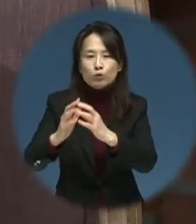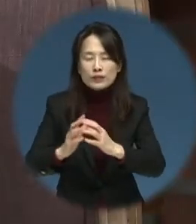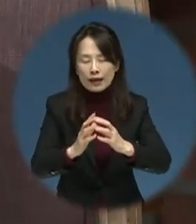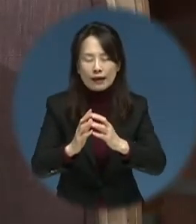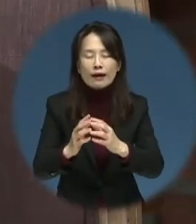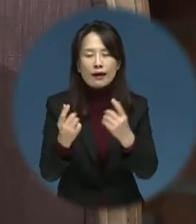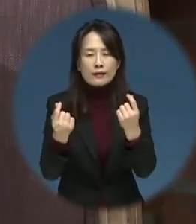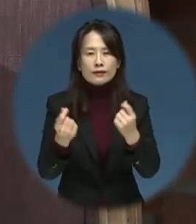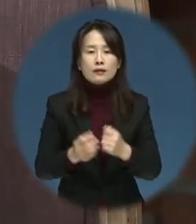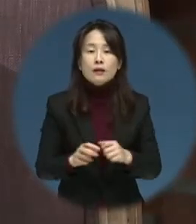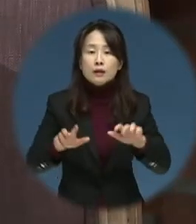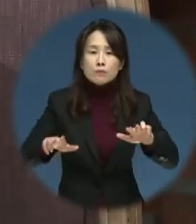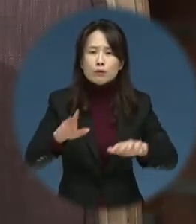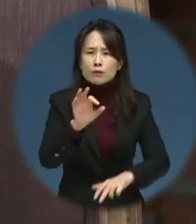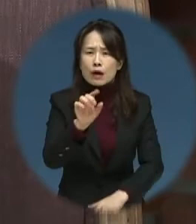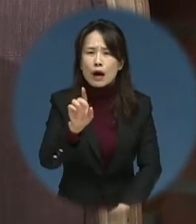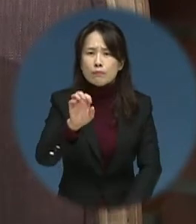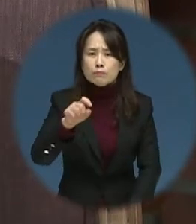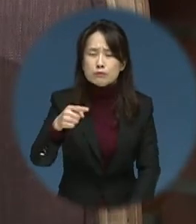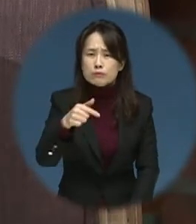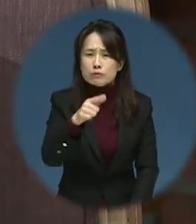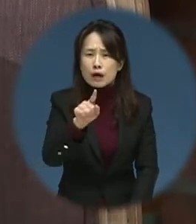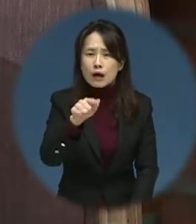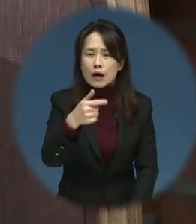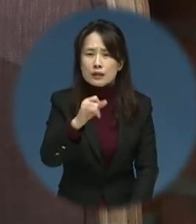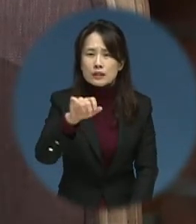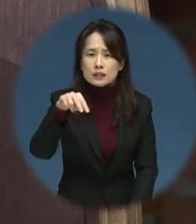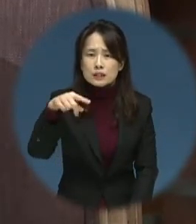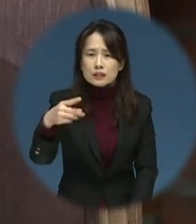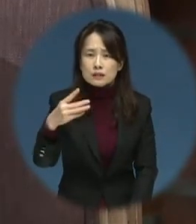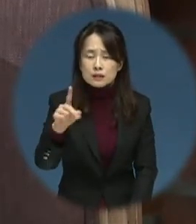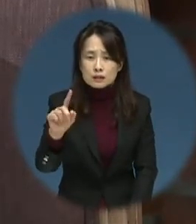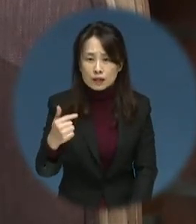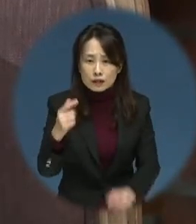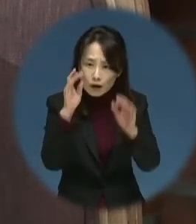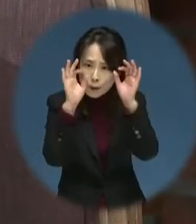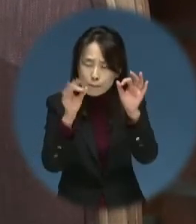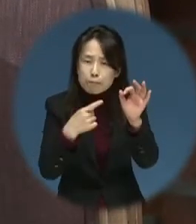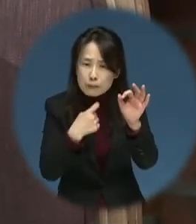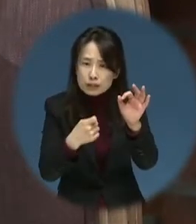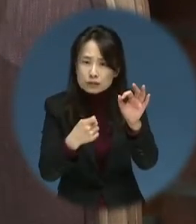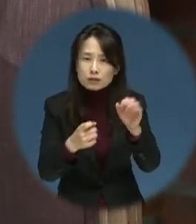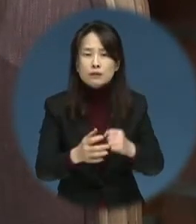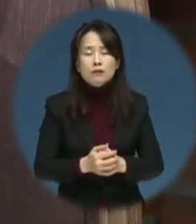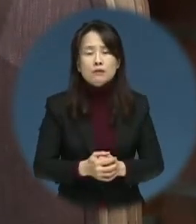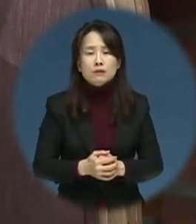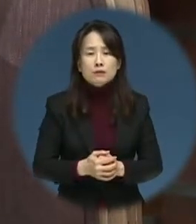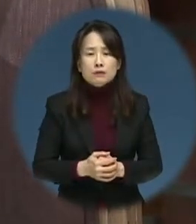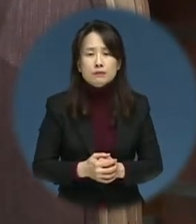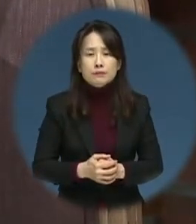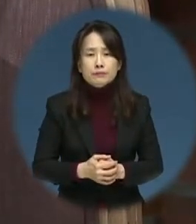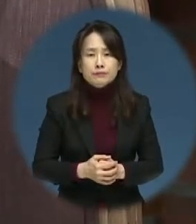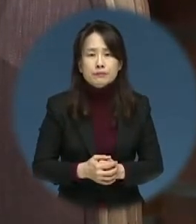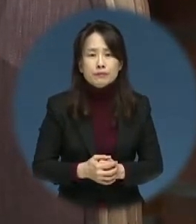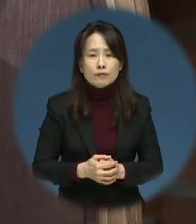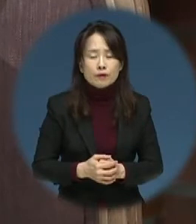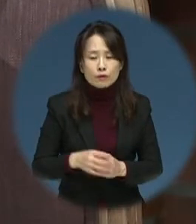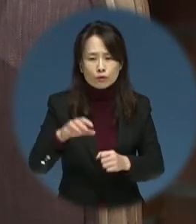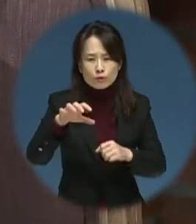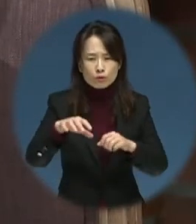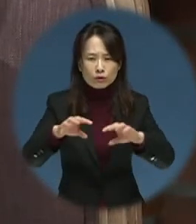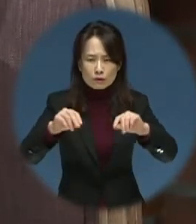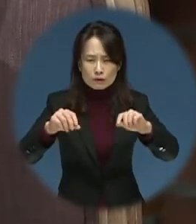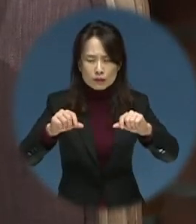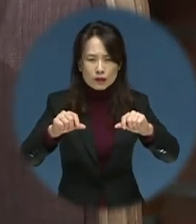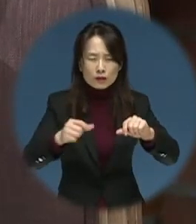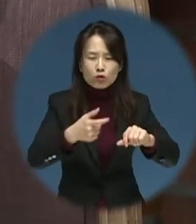아프가니스탄 탈레반도 이제 보셨겠지만 이게 중앙 정부의 통제가 미치지 못합니다. 뜨문뜨문 오아시스가 있고 또